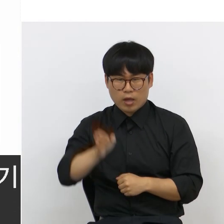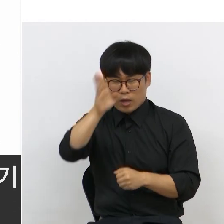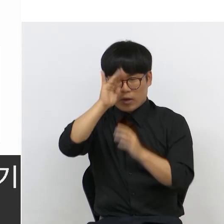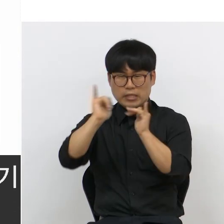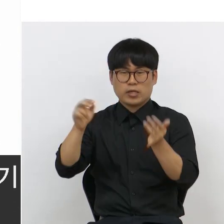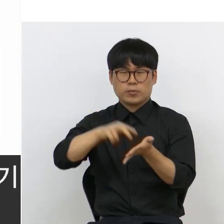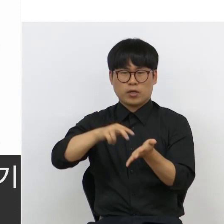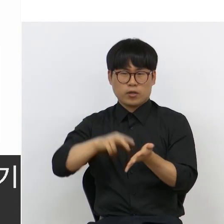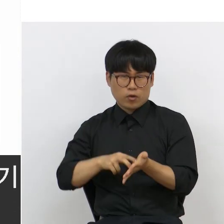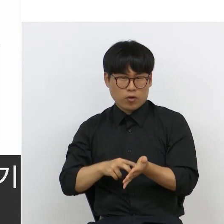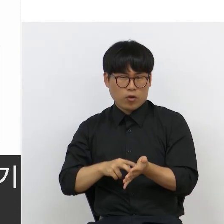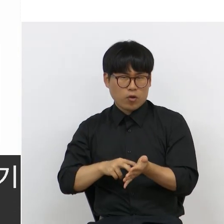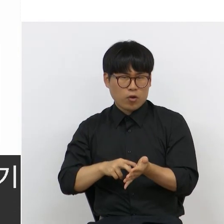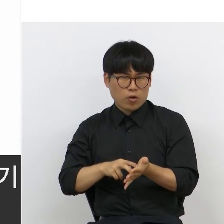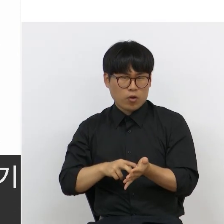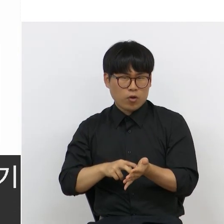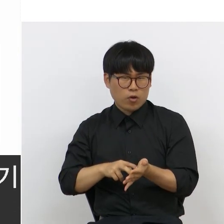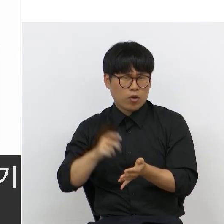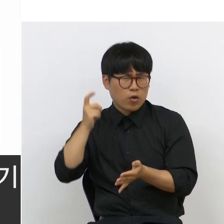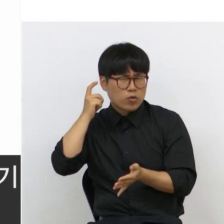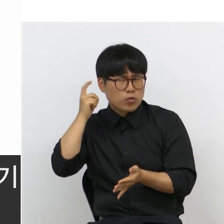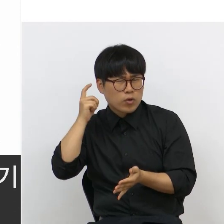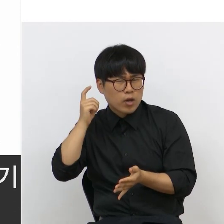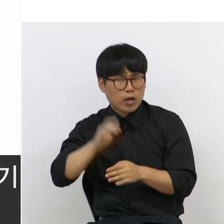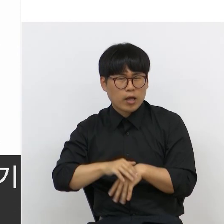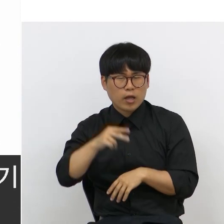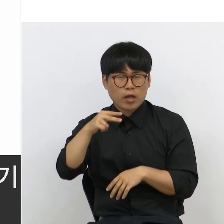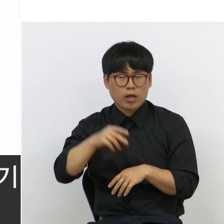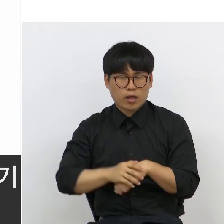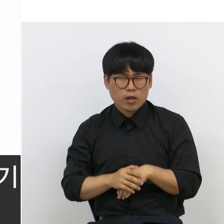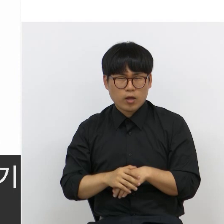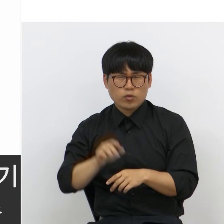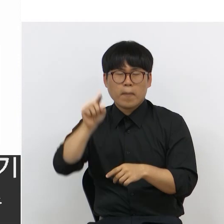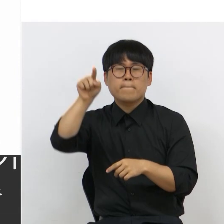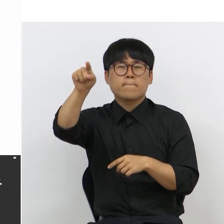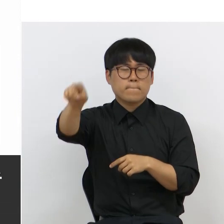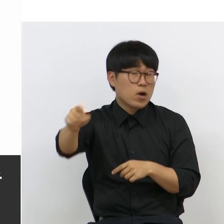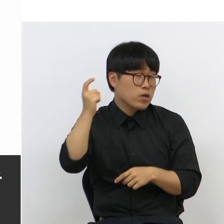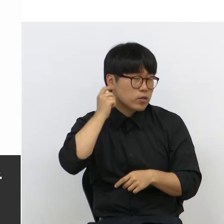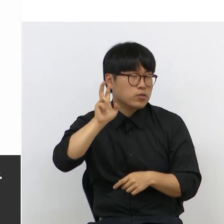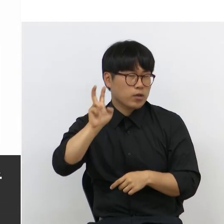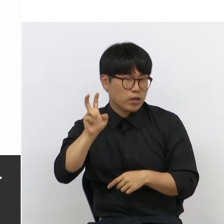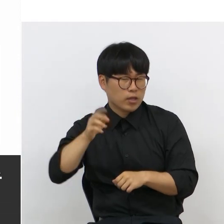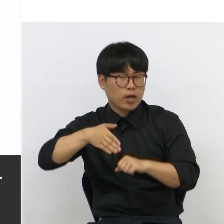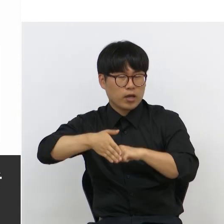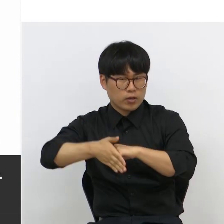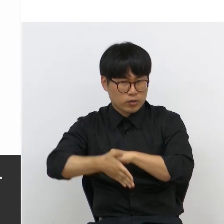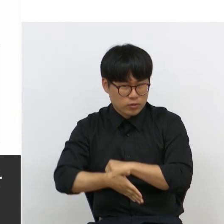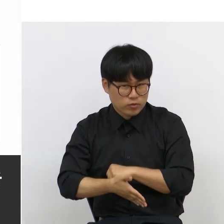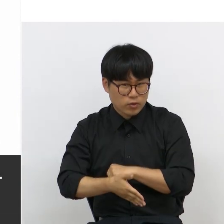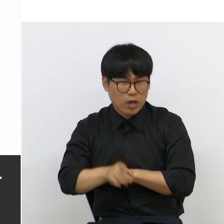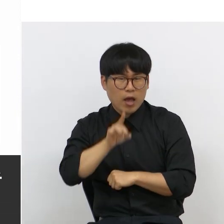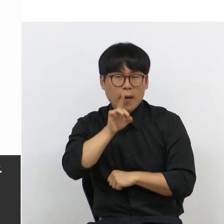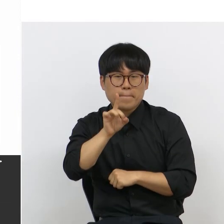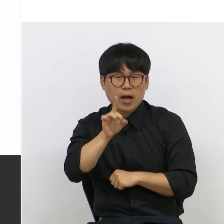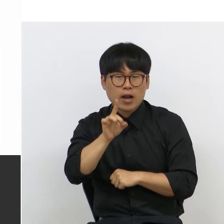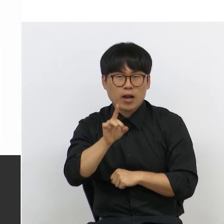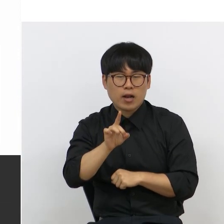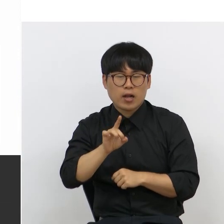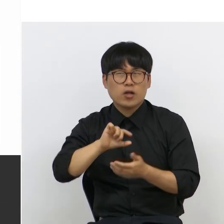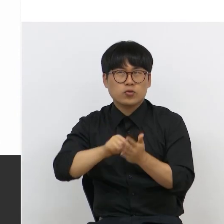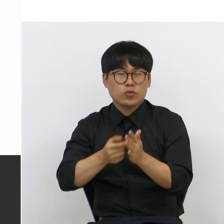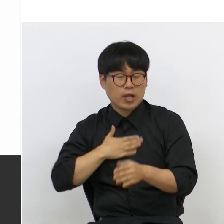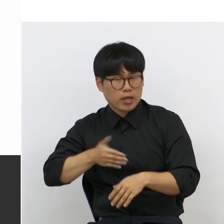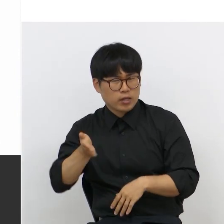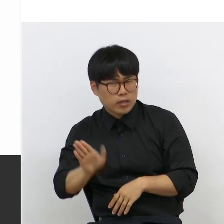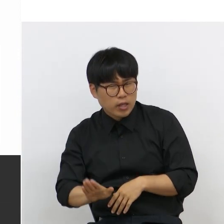표현에 의하면 소리가 뭐 동굴 속에서 듣는 것 같다, 좀 멀리서 들리는 것 같다, 이런 것으로 말소리로 이해를 할 수는 있지만